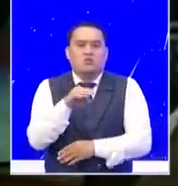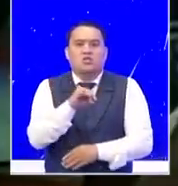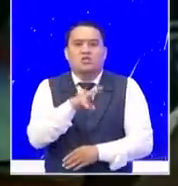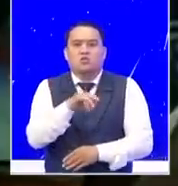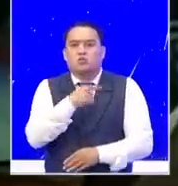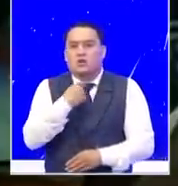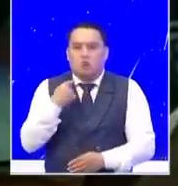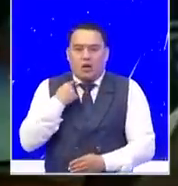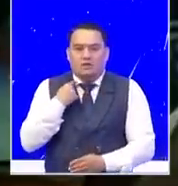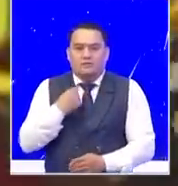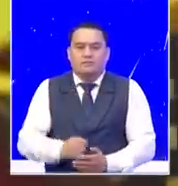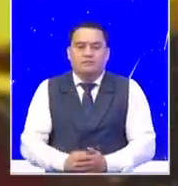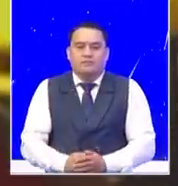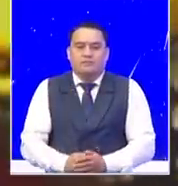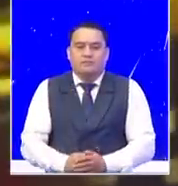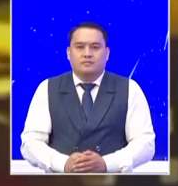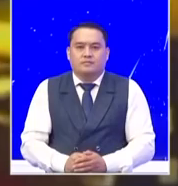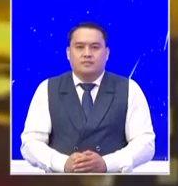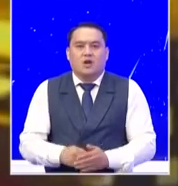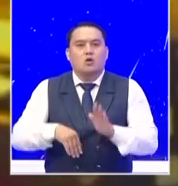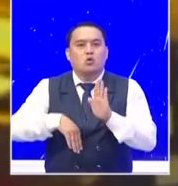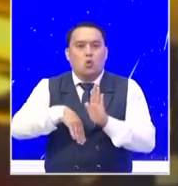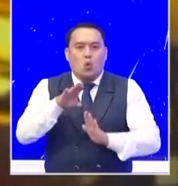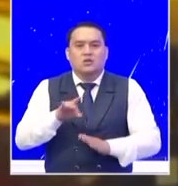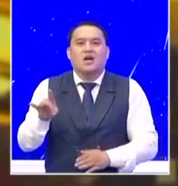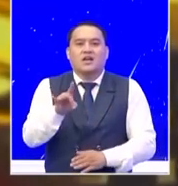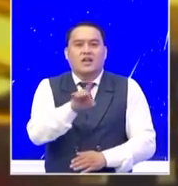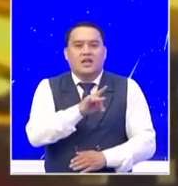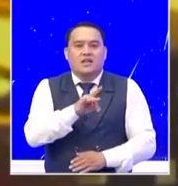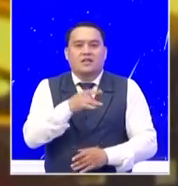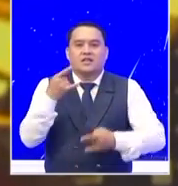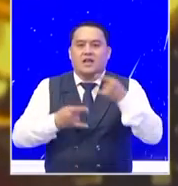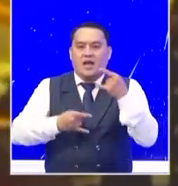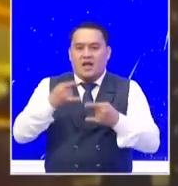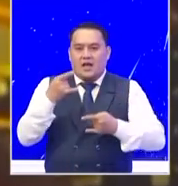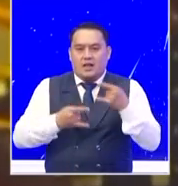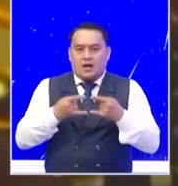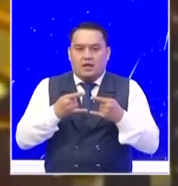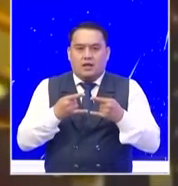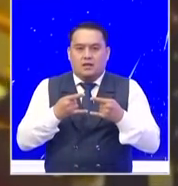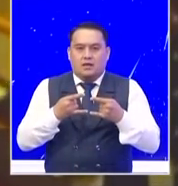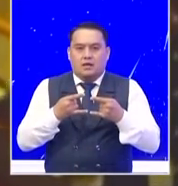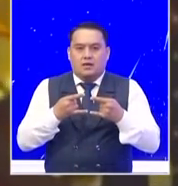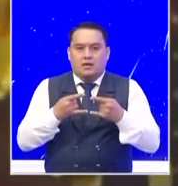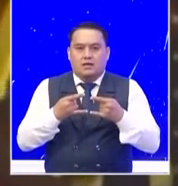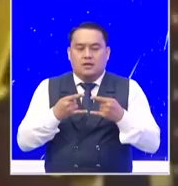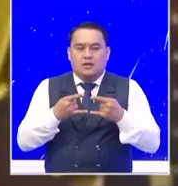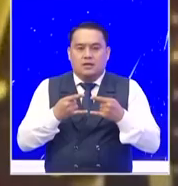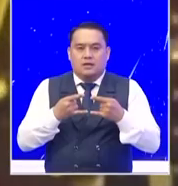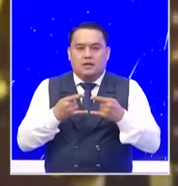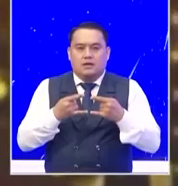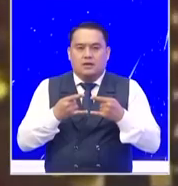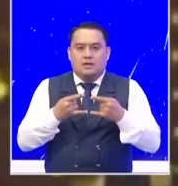из Талдыкырганы. Лучшие! Региональный телеканал,